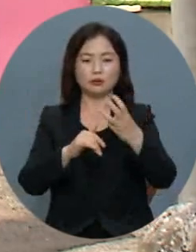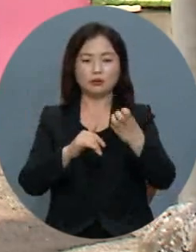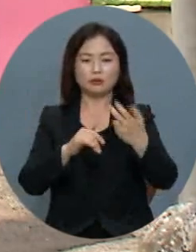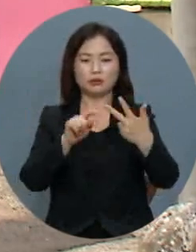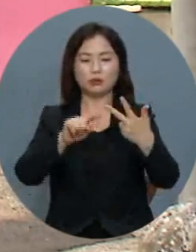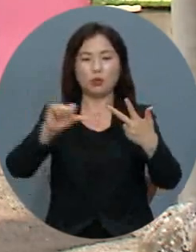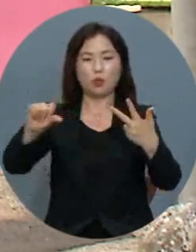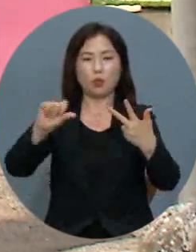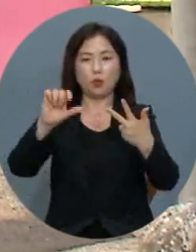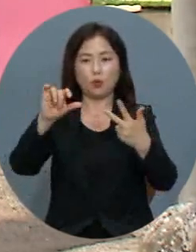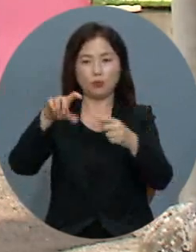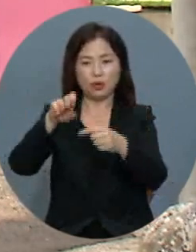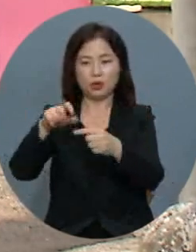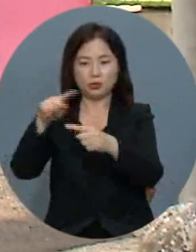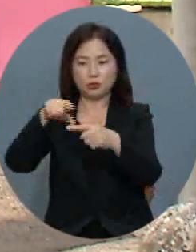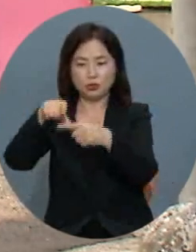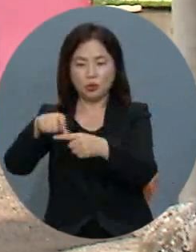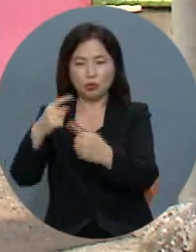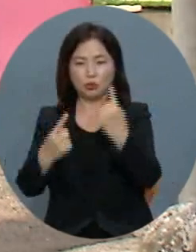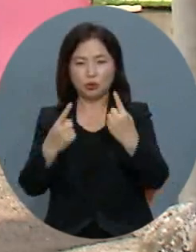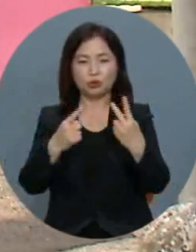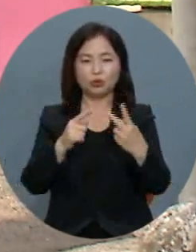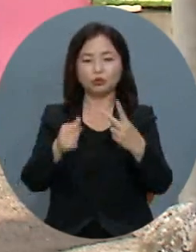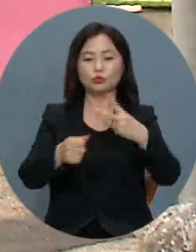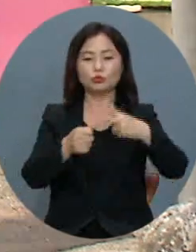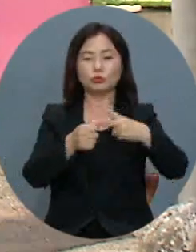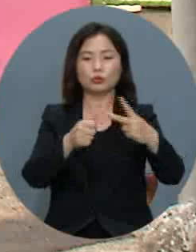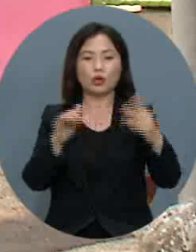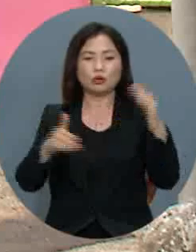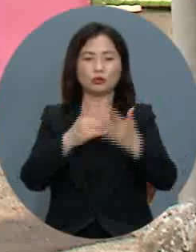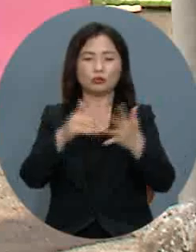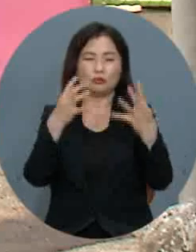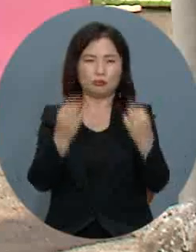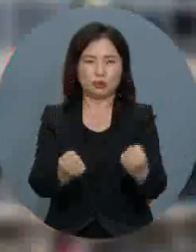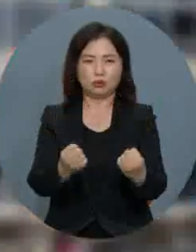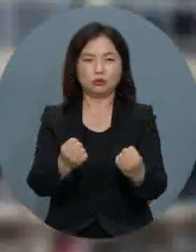명으로 전국초등학교 가운데 두 번째로 많습니다